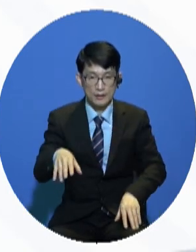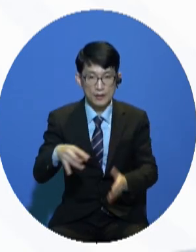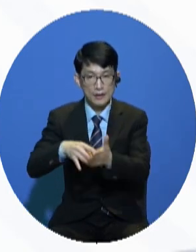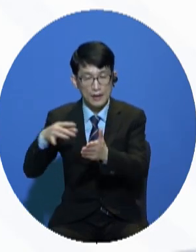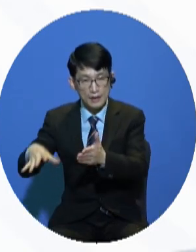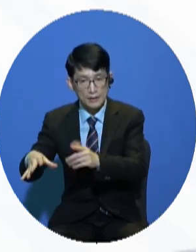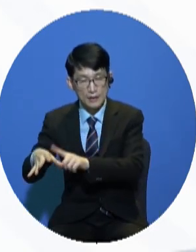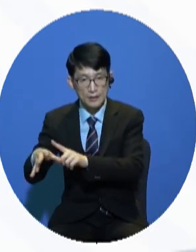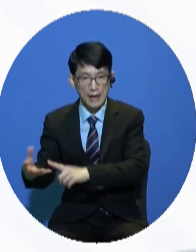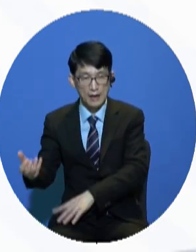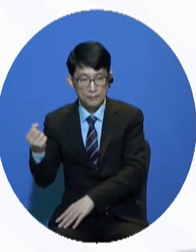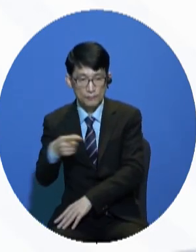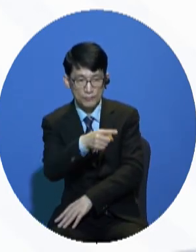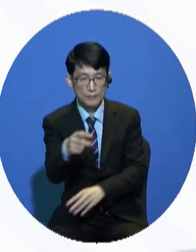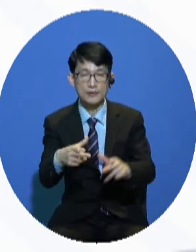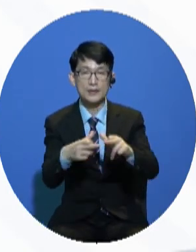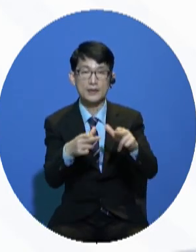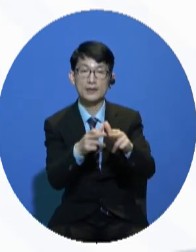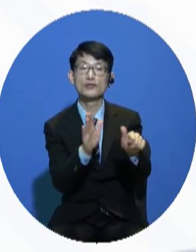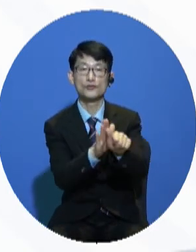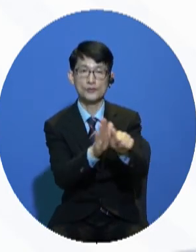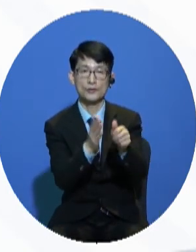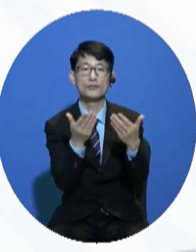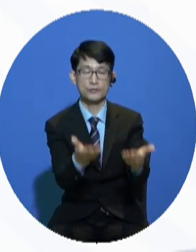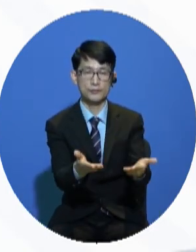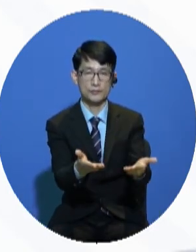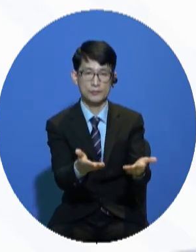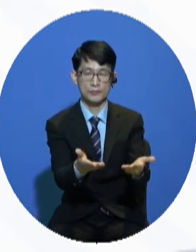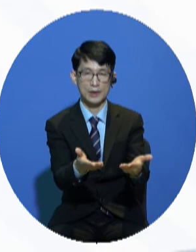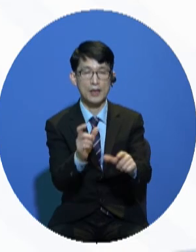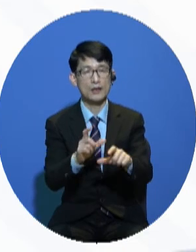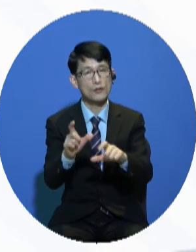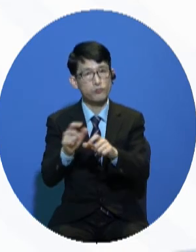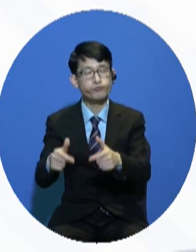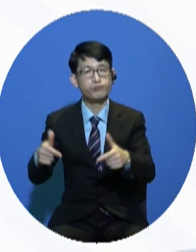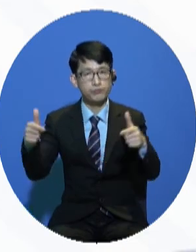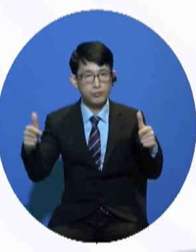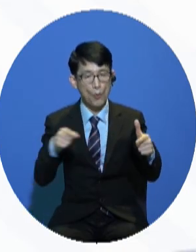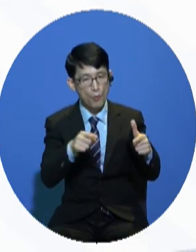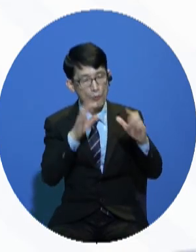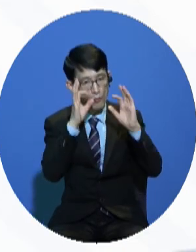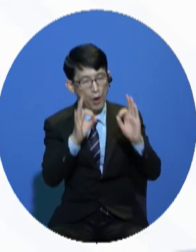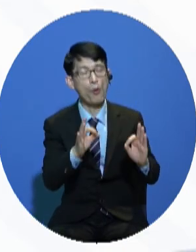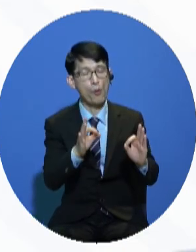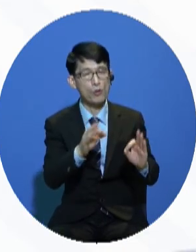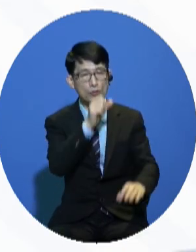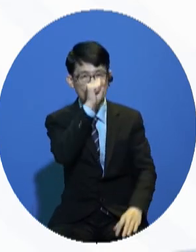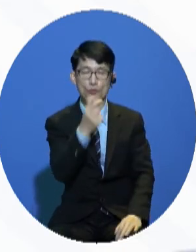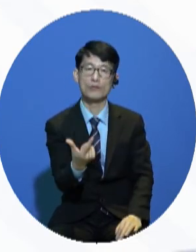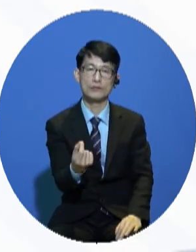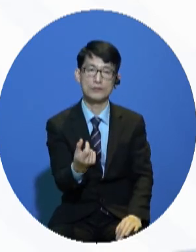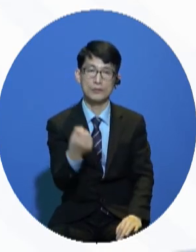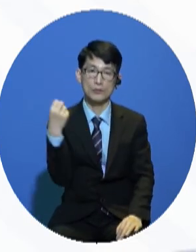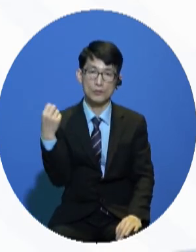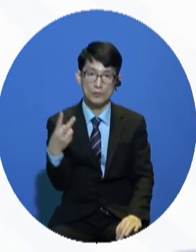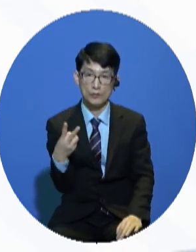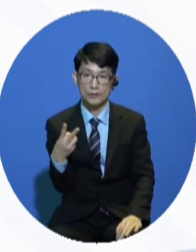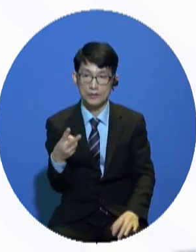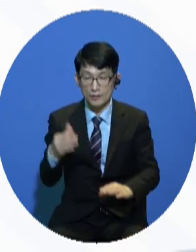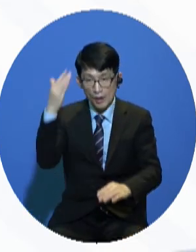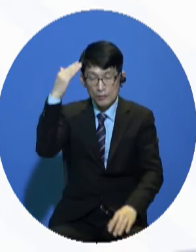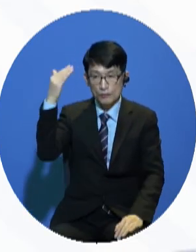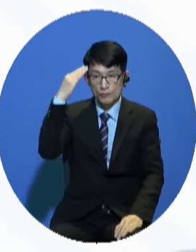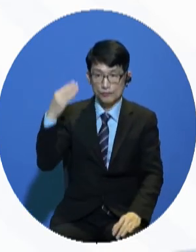어떤 장애인 복지 예산 투입, 이런 것들이 좀 더 의미 있는 제도라고 판단되고, 또 한 가지는 우리는 국가가 장애인에게 필요한